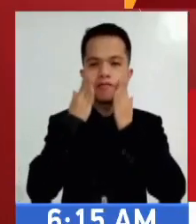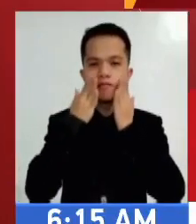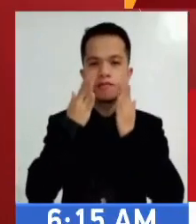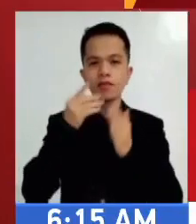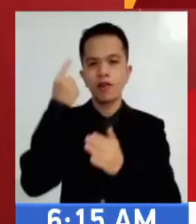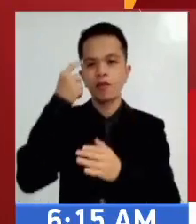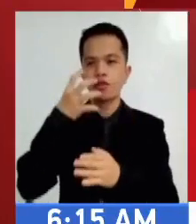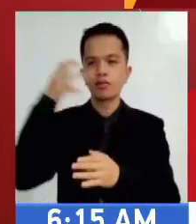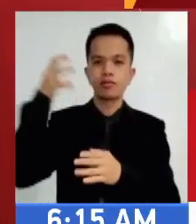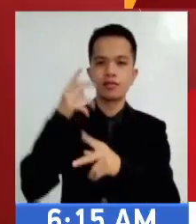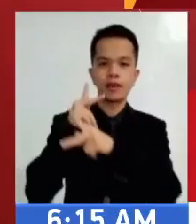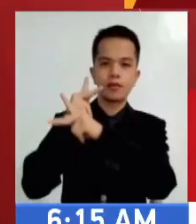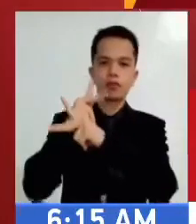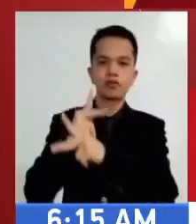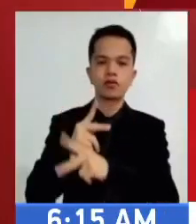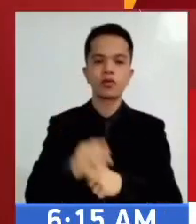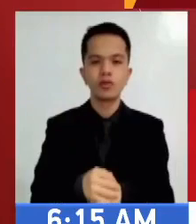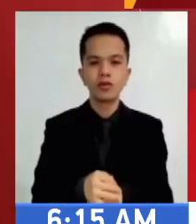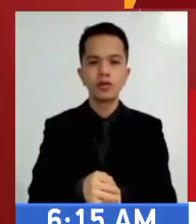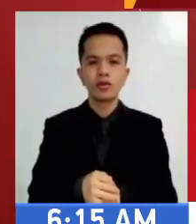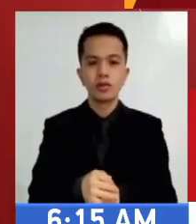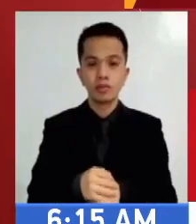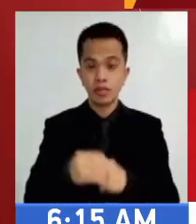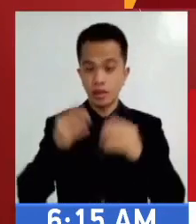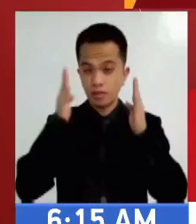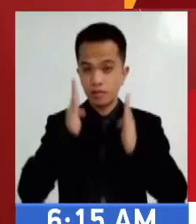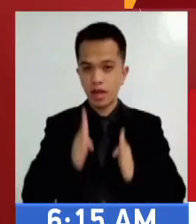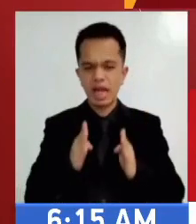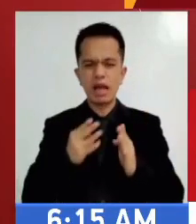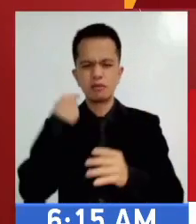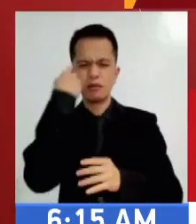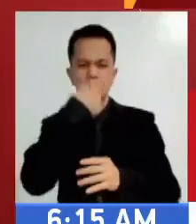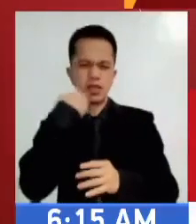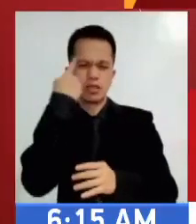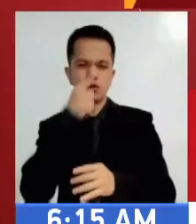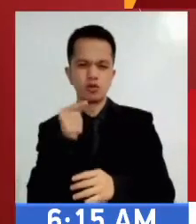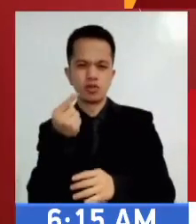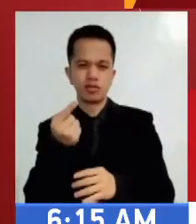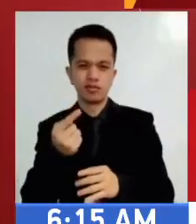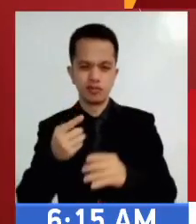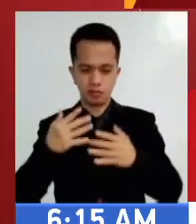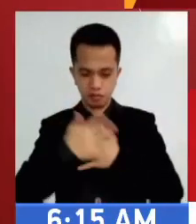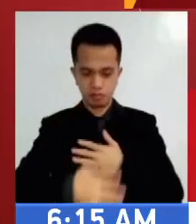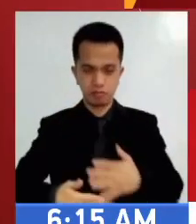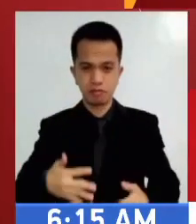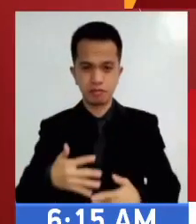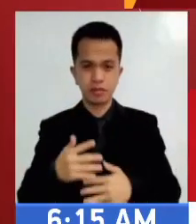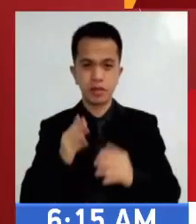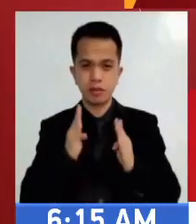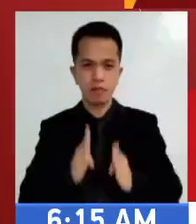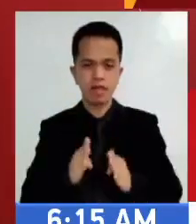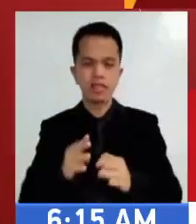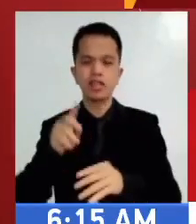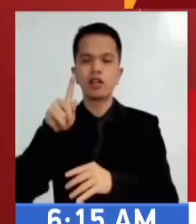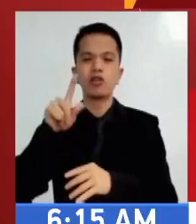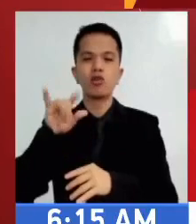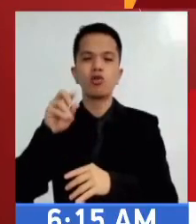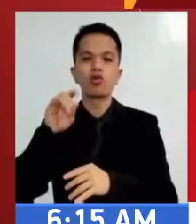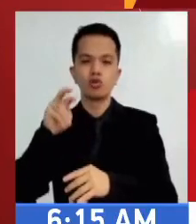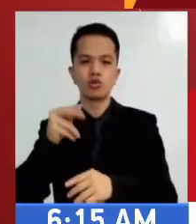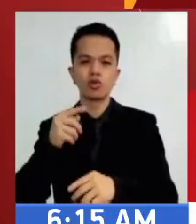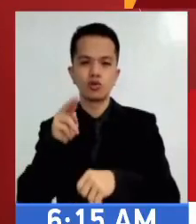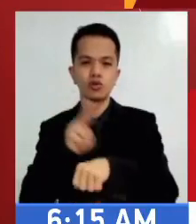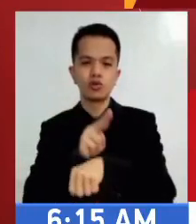Sa buong katawan ba? Hindi, sa dito lang sa mukha. Iba naman yung sa ano, lotion. Anong SPF